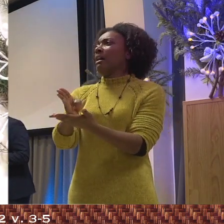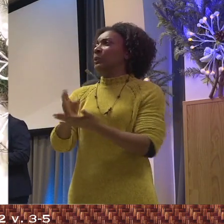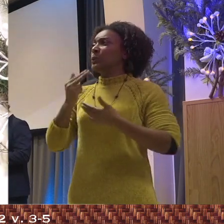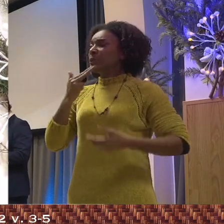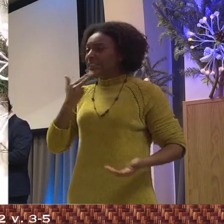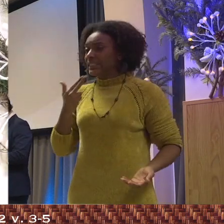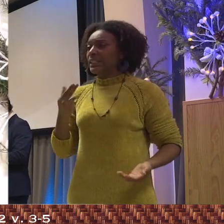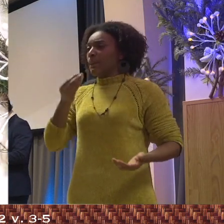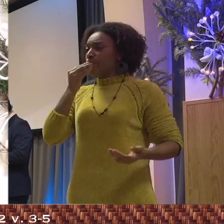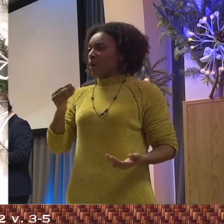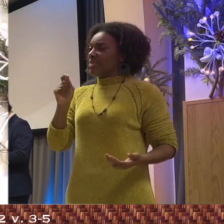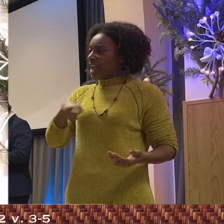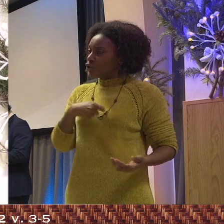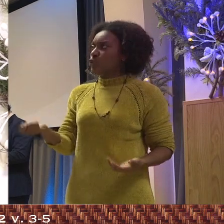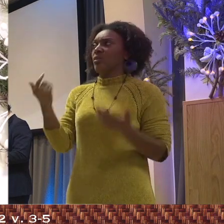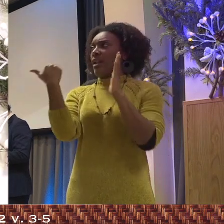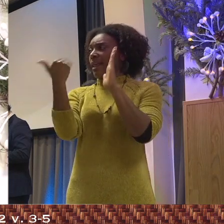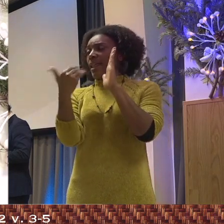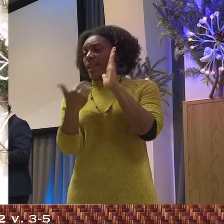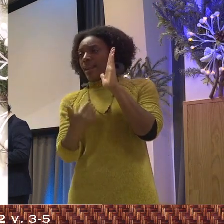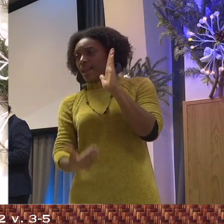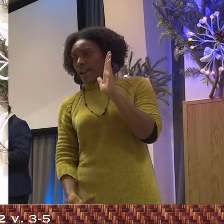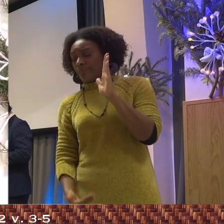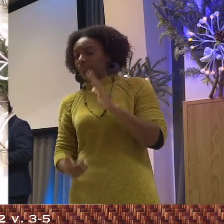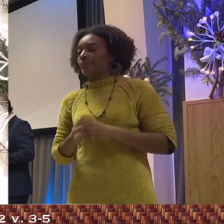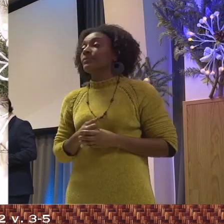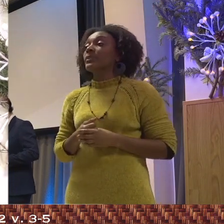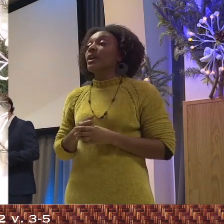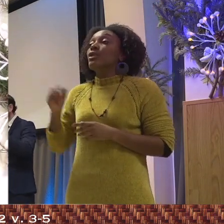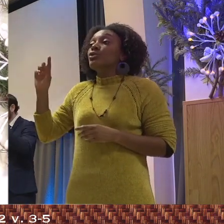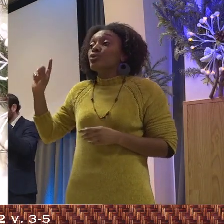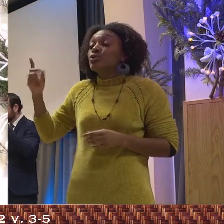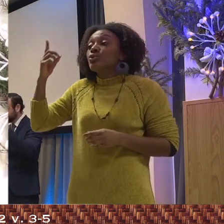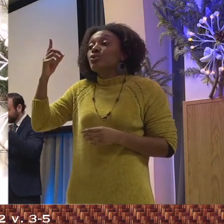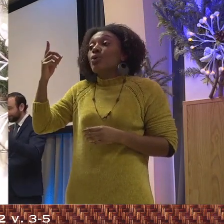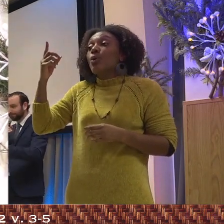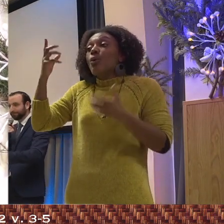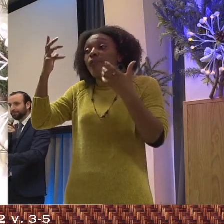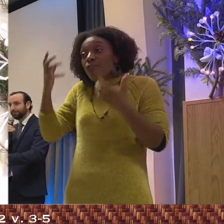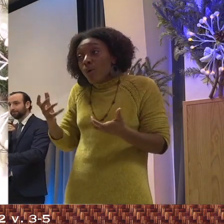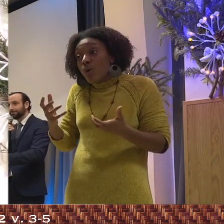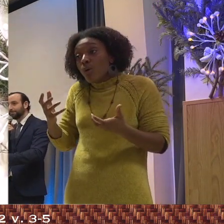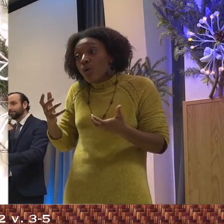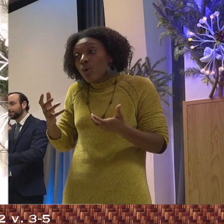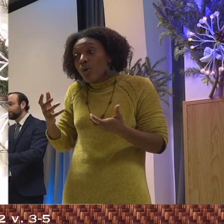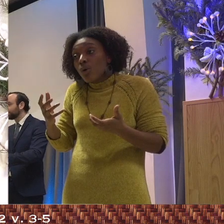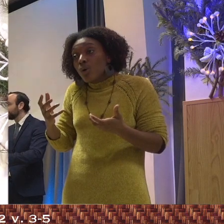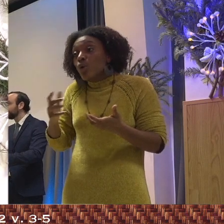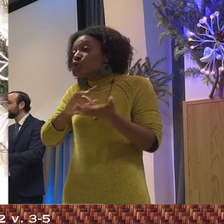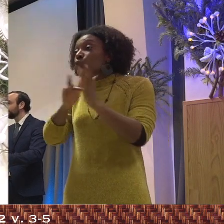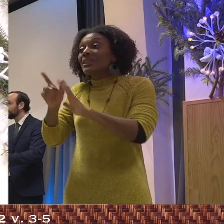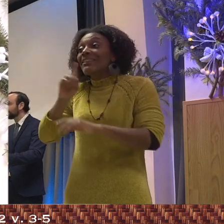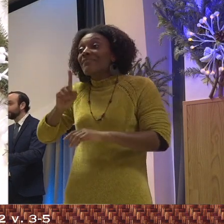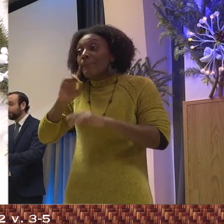Alléluia. Selon le cœur de Dieu, le Seigneur veut que chaque épouse soit comme cela. C'est